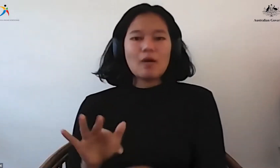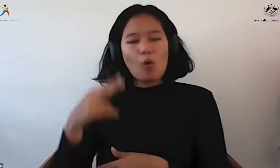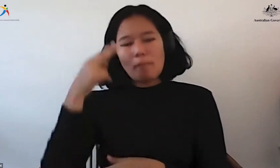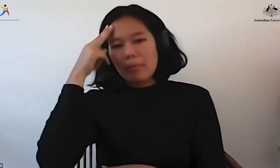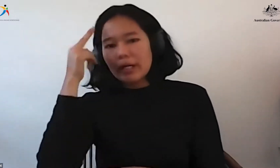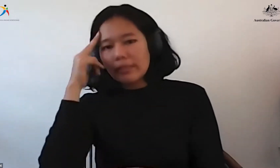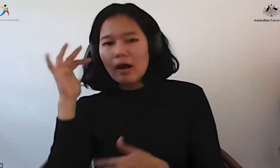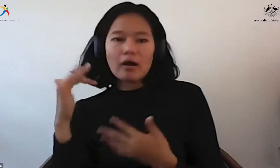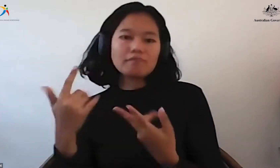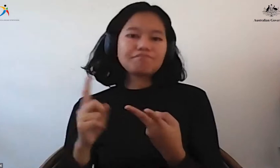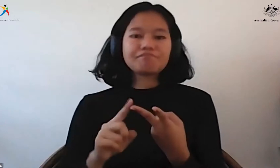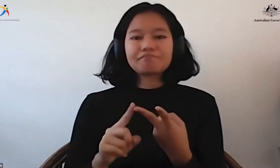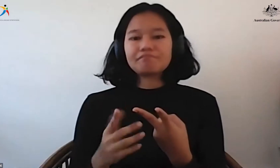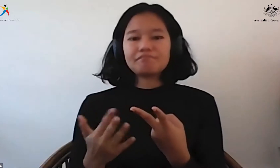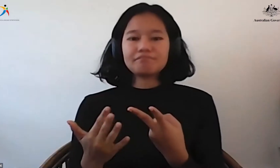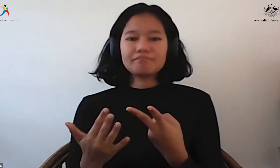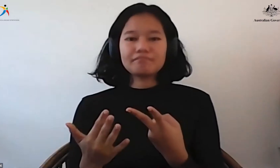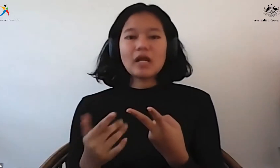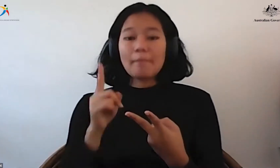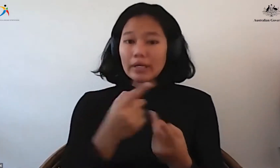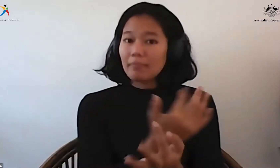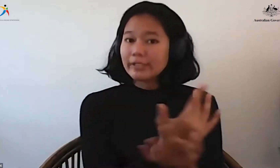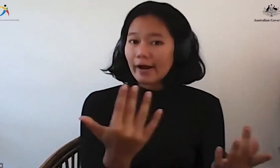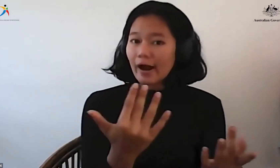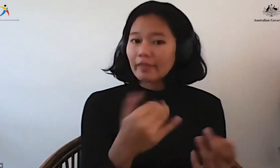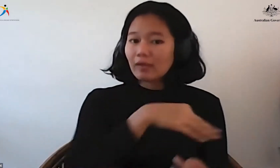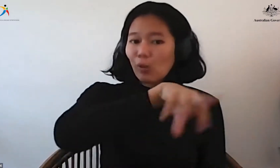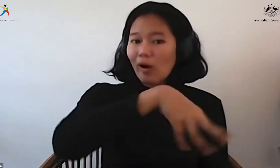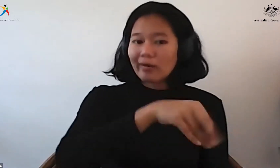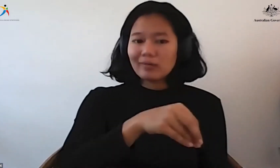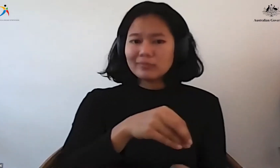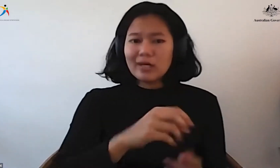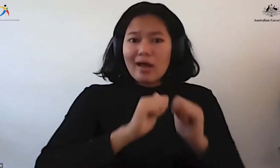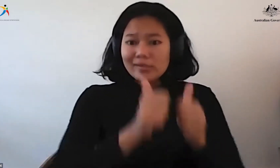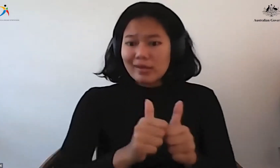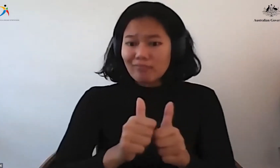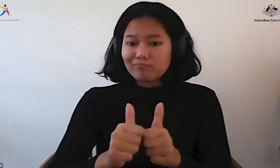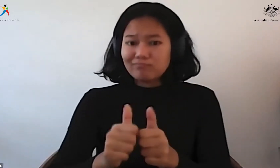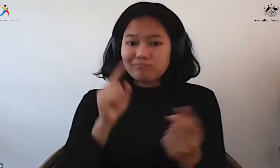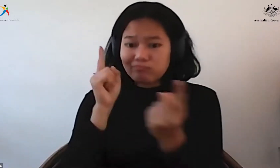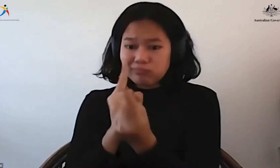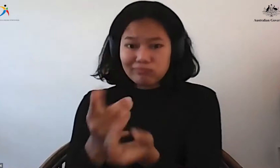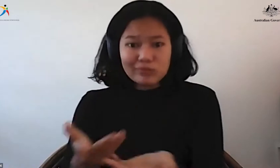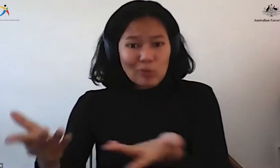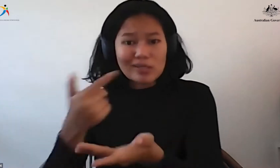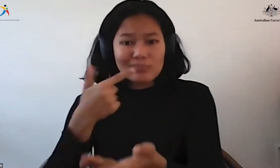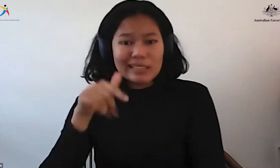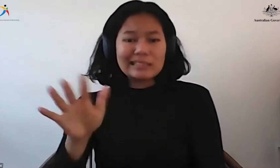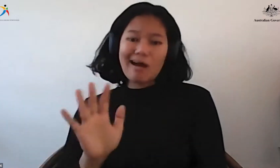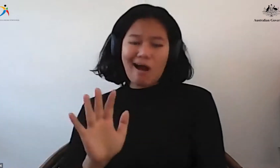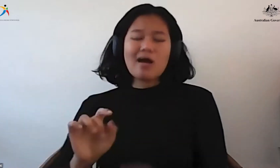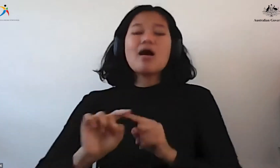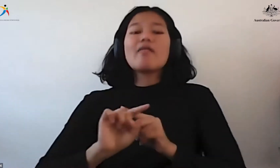pemerintah, kemudian apalagi masyarakat dan keluarga. Jadi tidak ada yang siap untuk menghadapi krisis ini. Tetapi